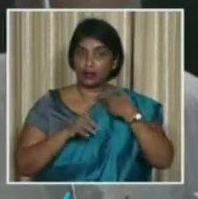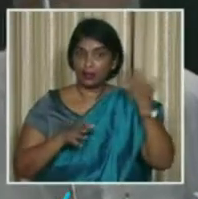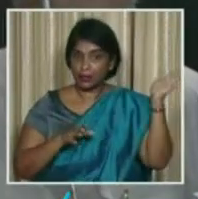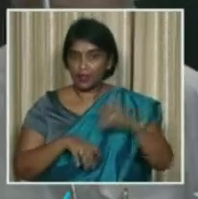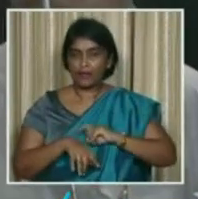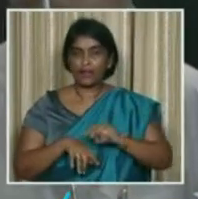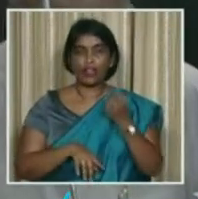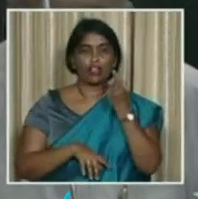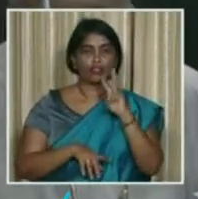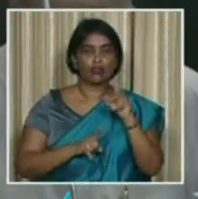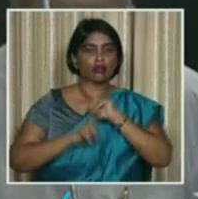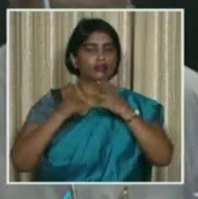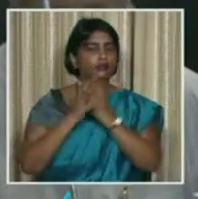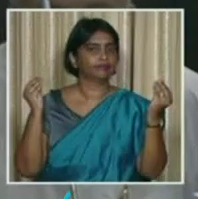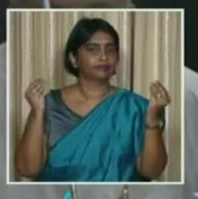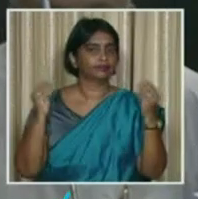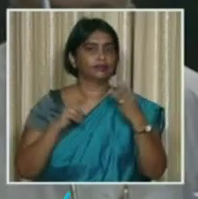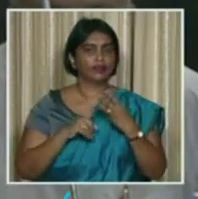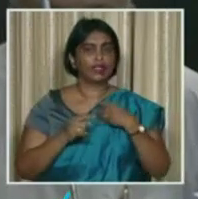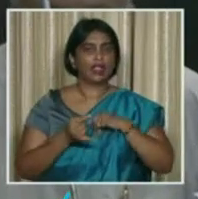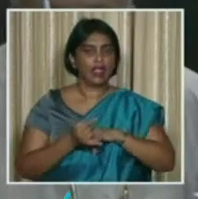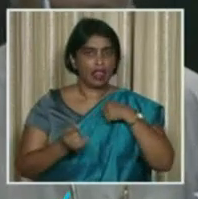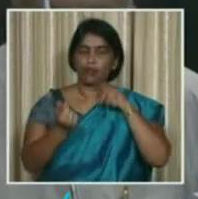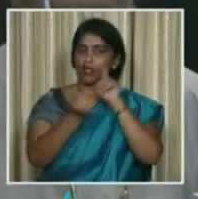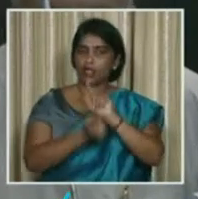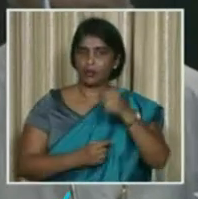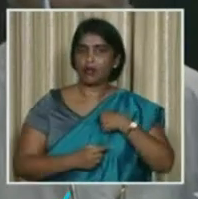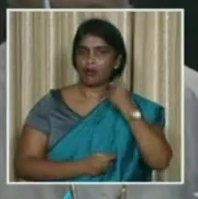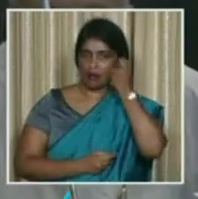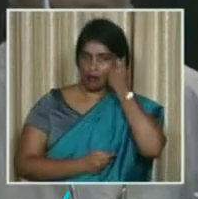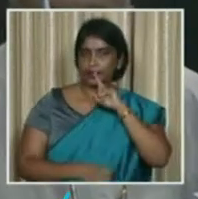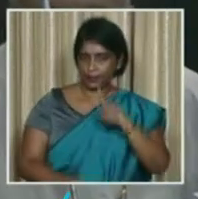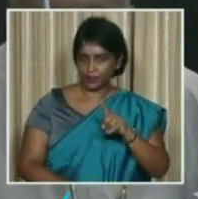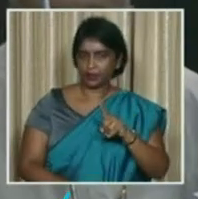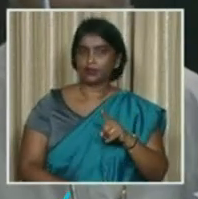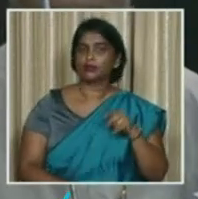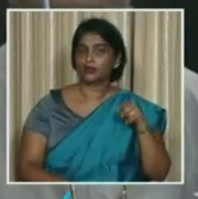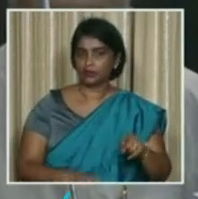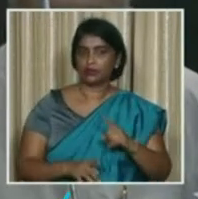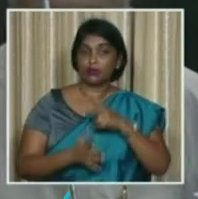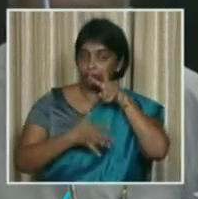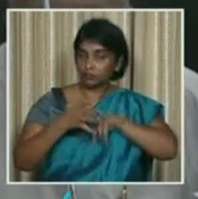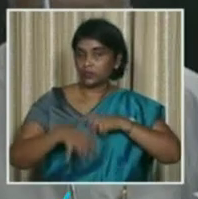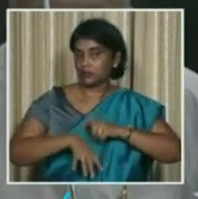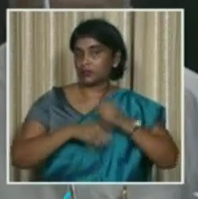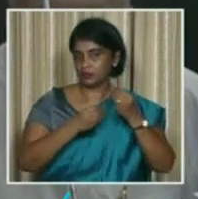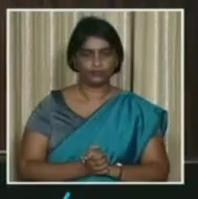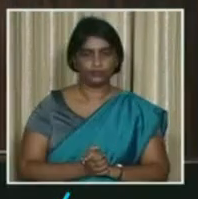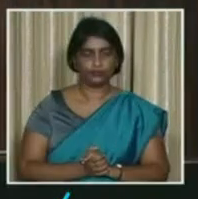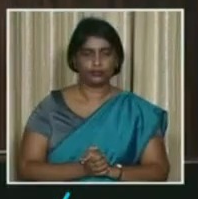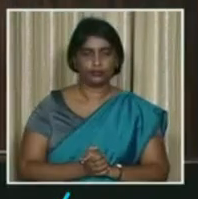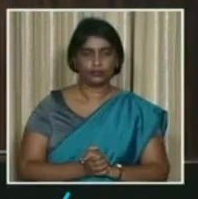එනකොට විනාඩි 12ක් ඇතුළත රැස් වීම ඉවර වෙලා තිබුණා. මම ලේකම්තුමිය හම්බෙලා කිව්වා අපේ අදහස මේකයි කියලා. ඒ නිසා මේකට අධ්‍යයනය කරන්න කාලයක් ඉල්ලන්නේ